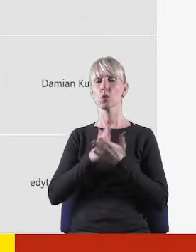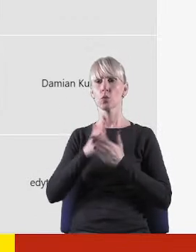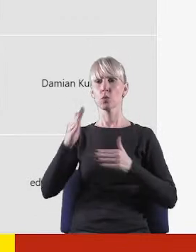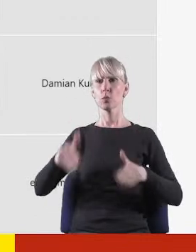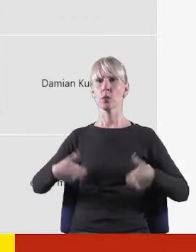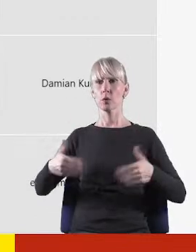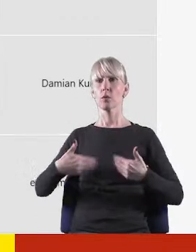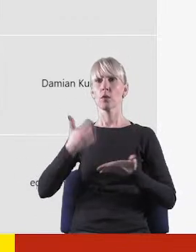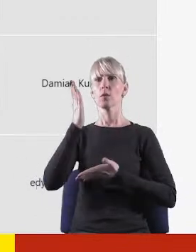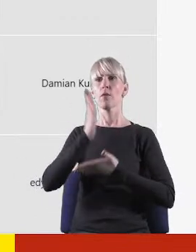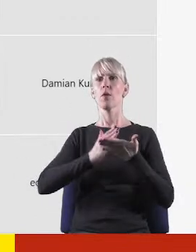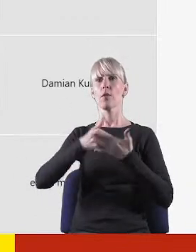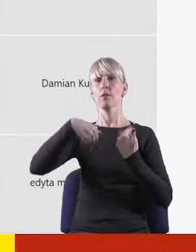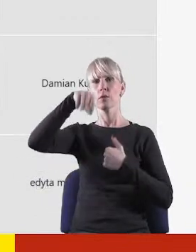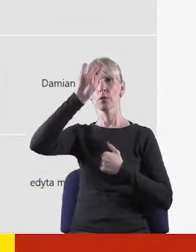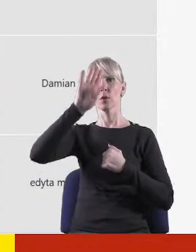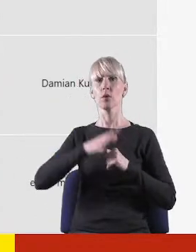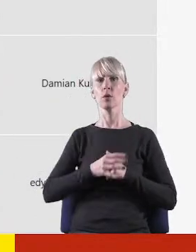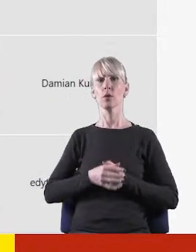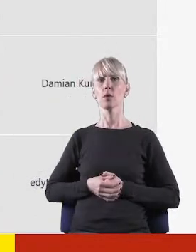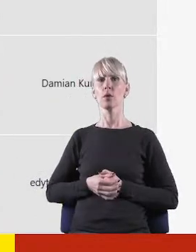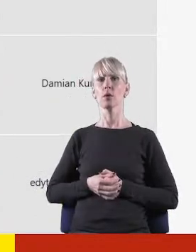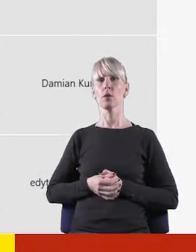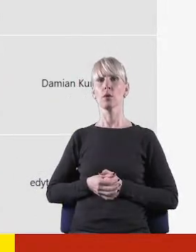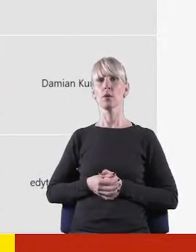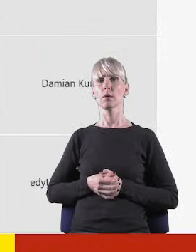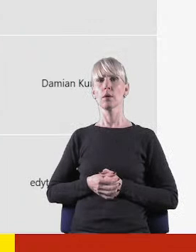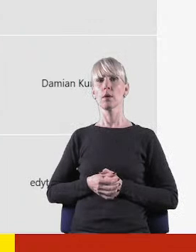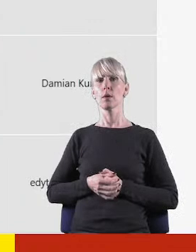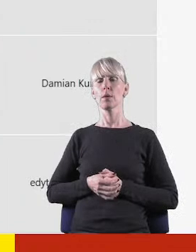COVID-19 w województwie łódzkim. Proszę bardzo,